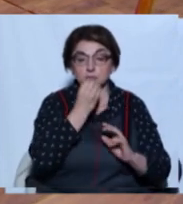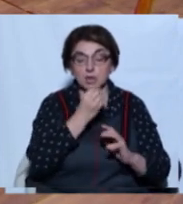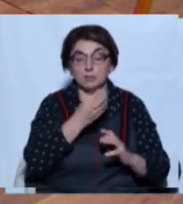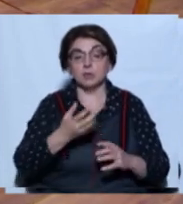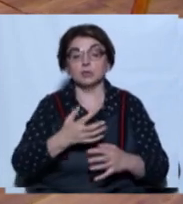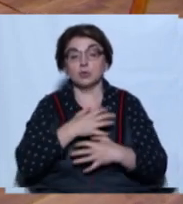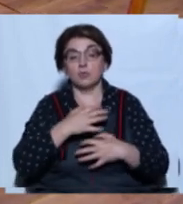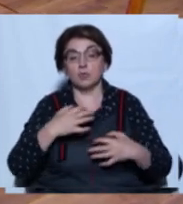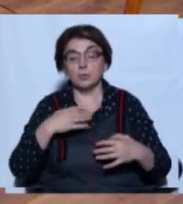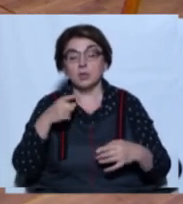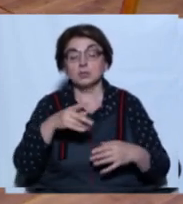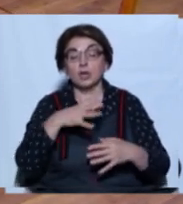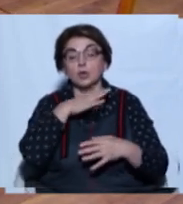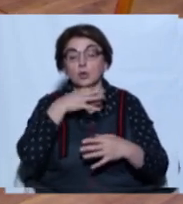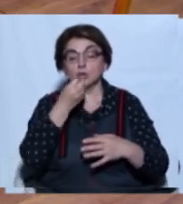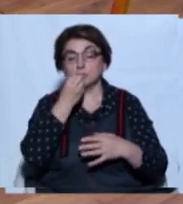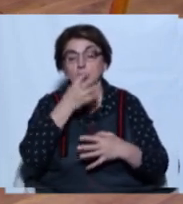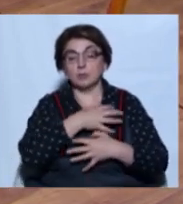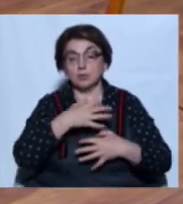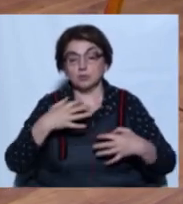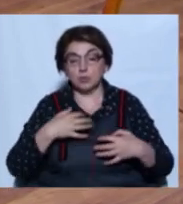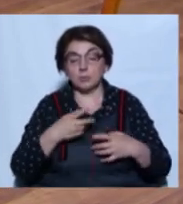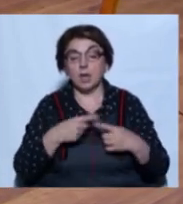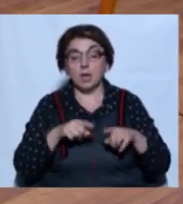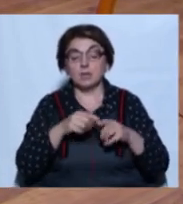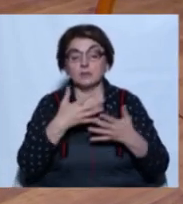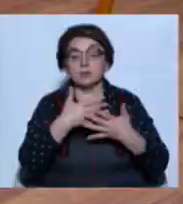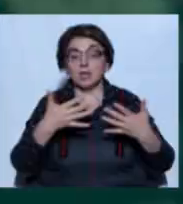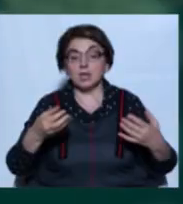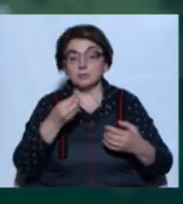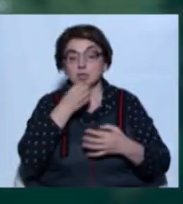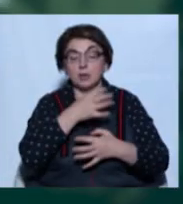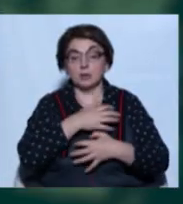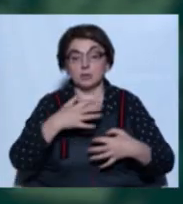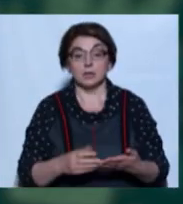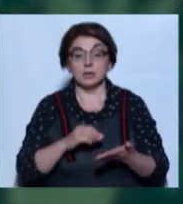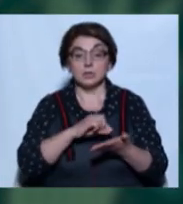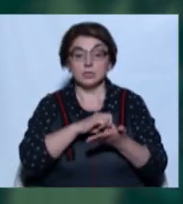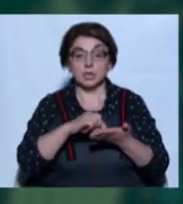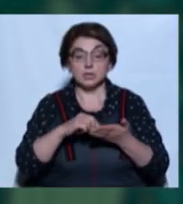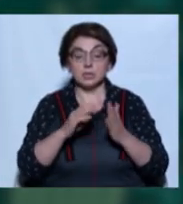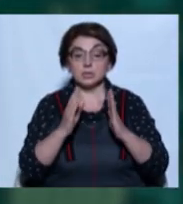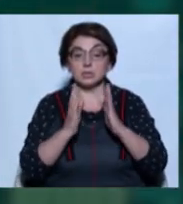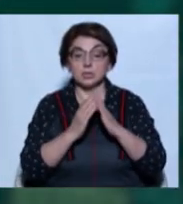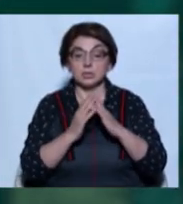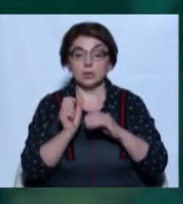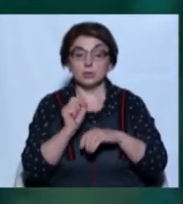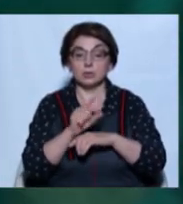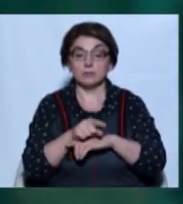ცხოველები, ეს არის ხორცის მჭამელი და ნაირმჭამელი ცხოველები. მოდით ჩაიწერეთ საშინაო დავალება.